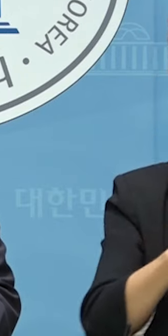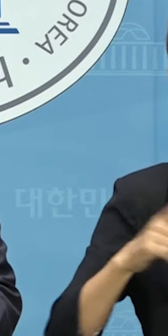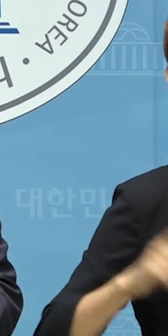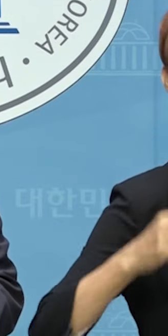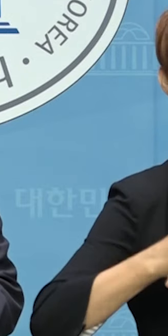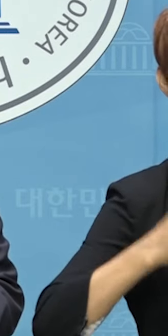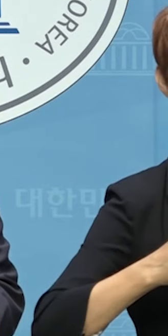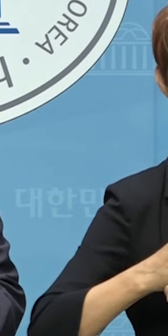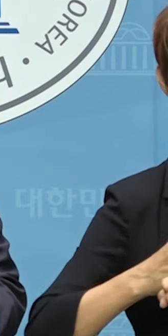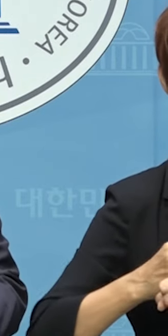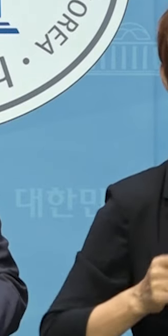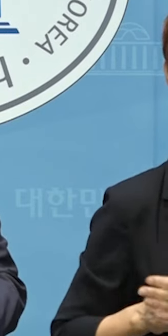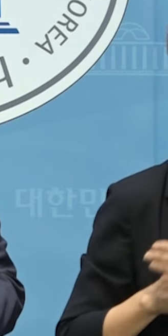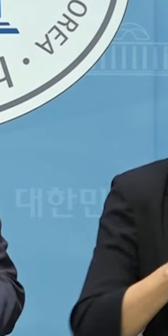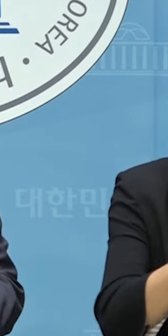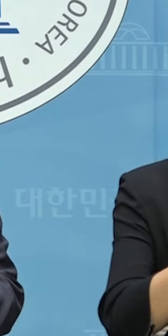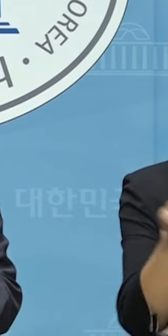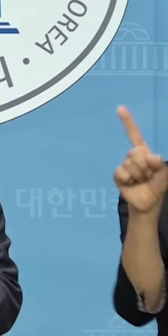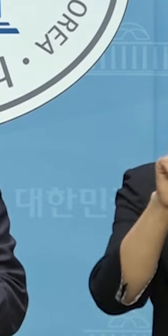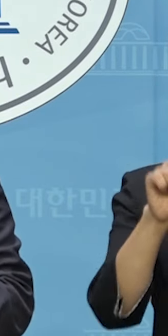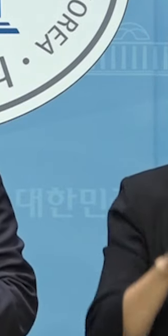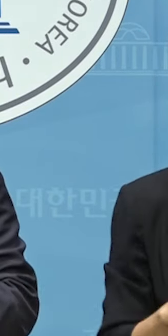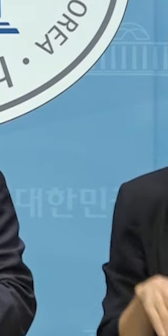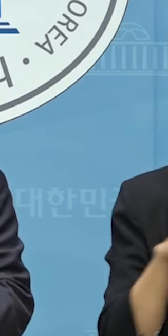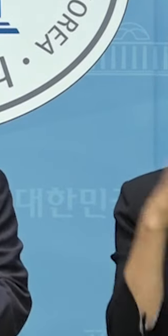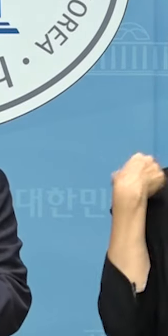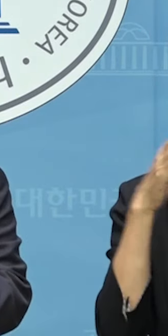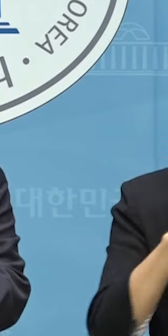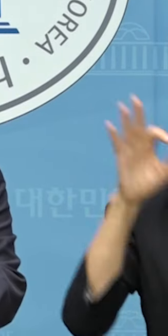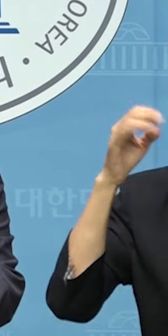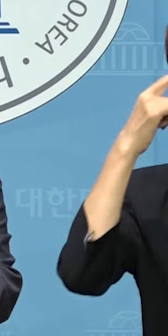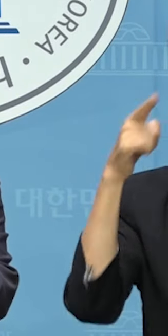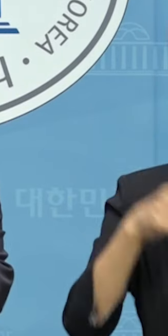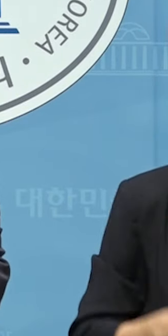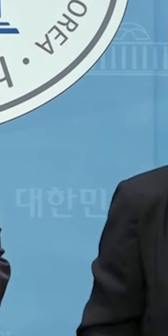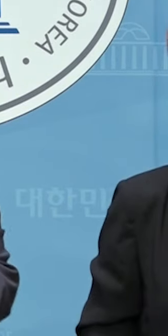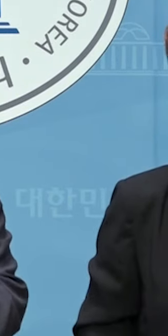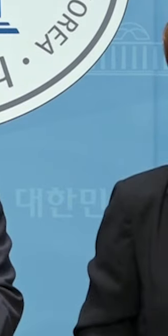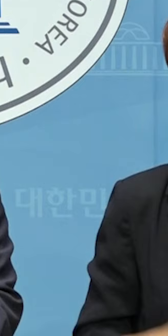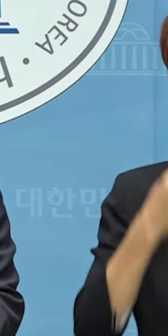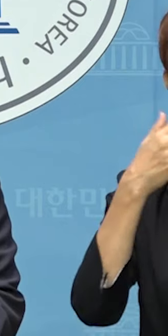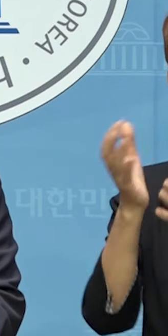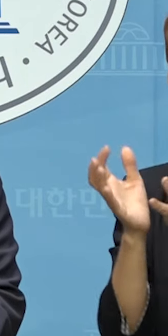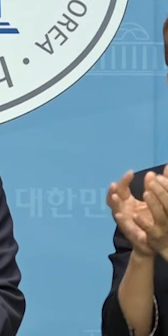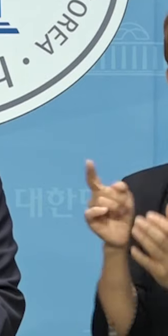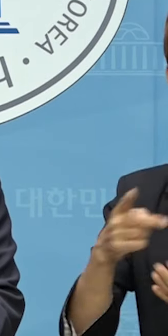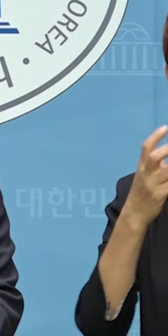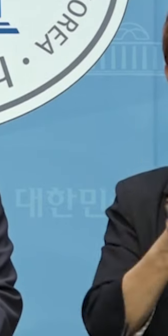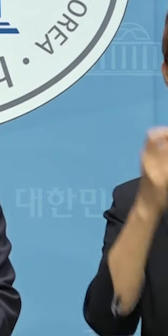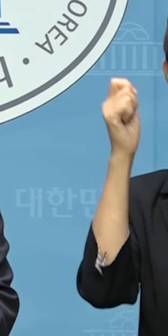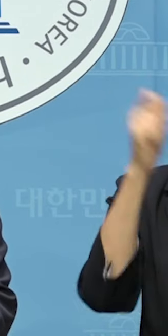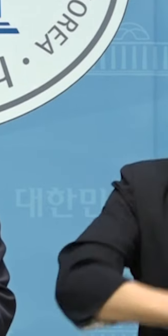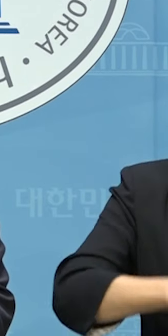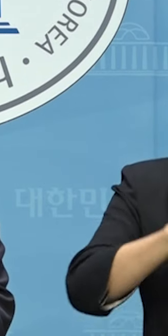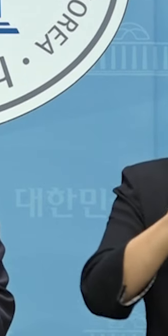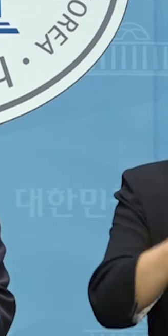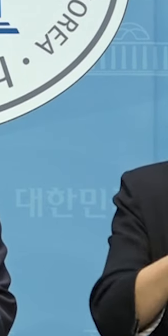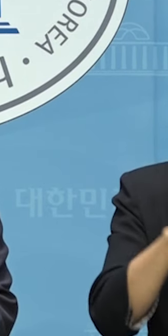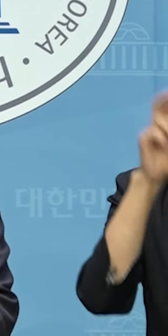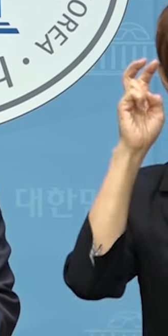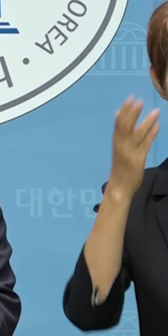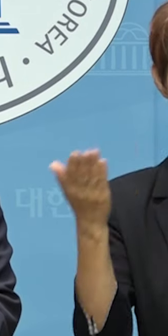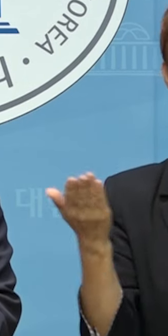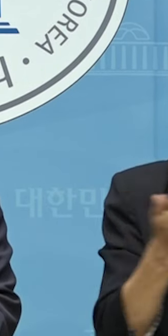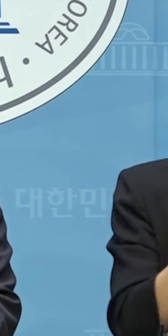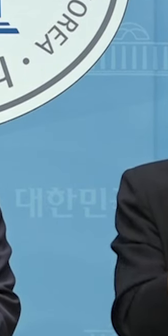들먹이며 강행 처리하려 하는 겁니까 민주당은 이법이 통과된다면 노사관계에서